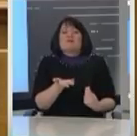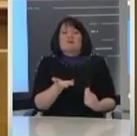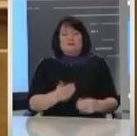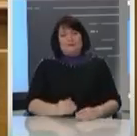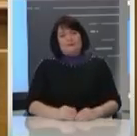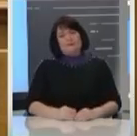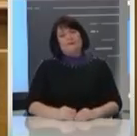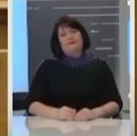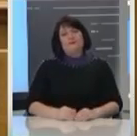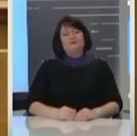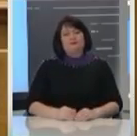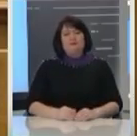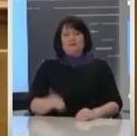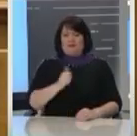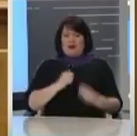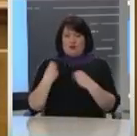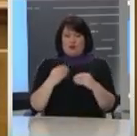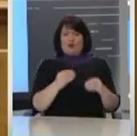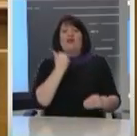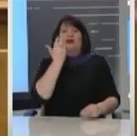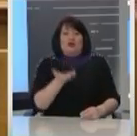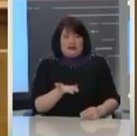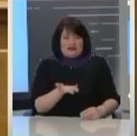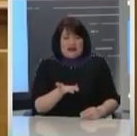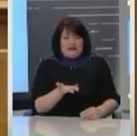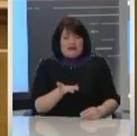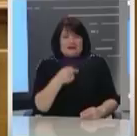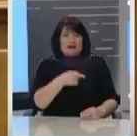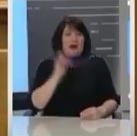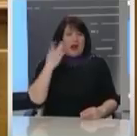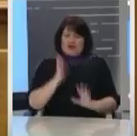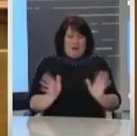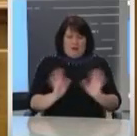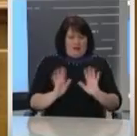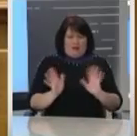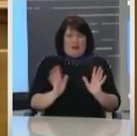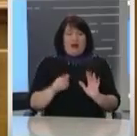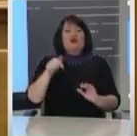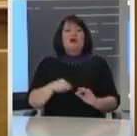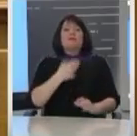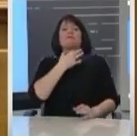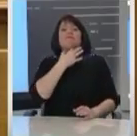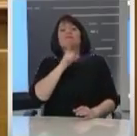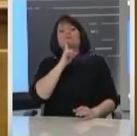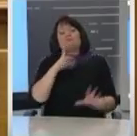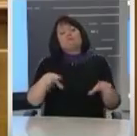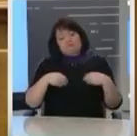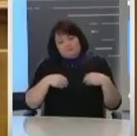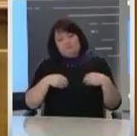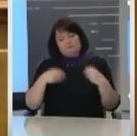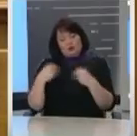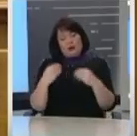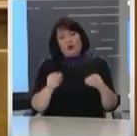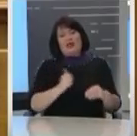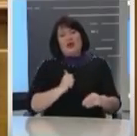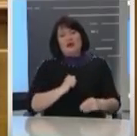γίνεται με τις ιδιωτικοποιήσεις, τις οποίες πολεμούσατε, αναγκαστήκατε να τις δεχθείτε, αλλά